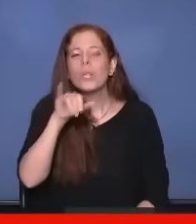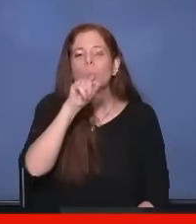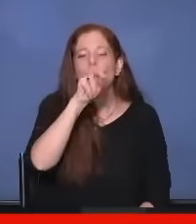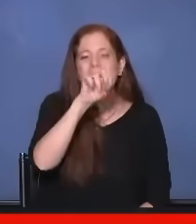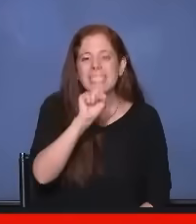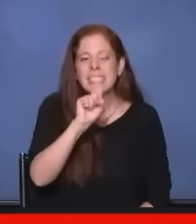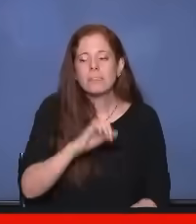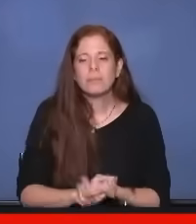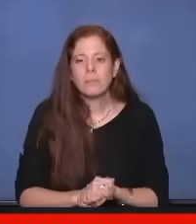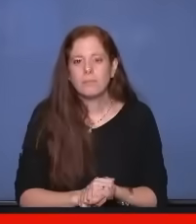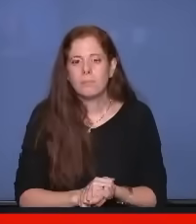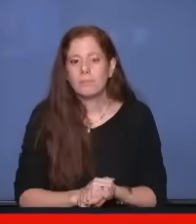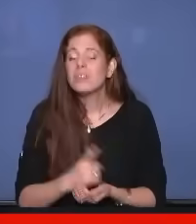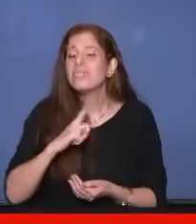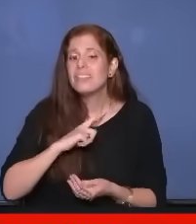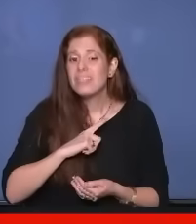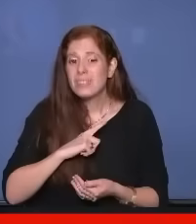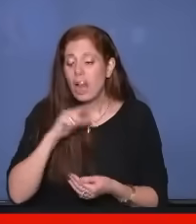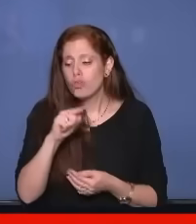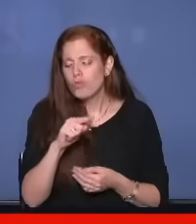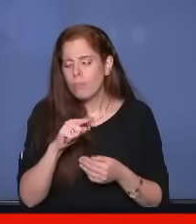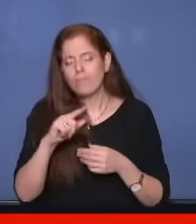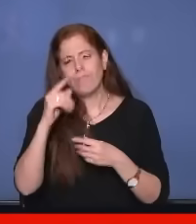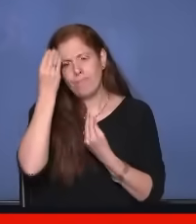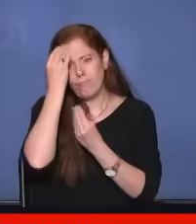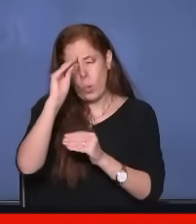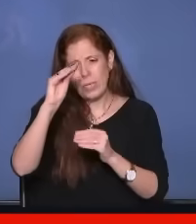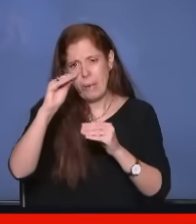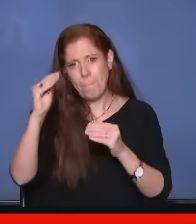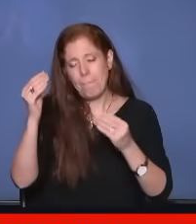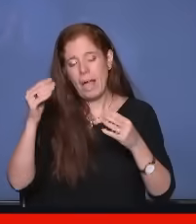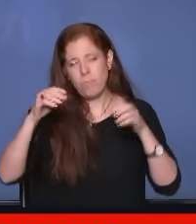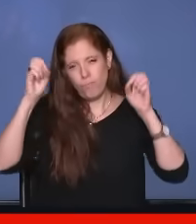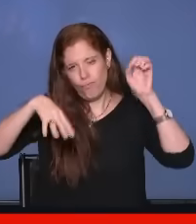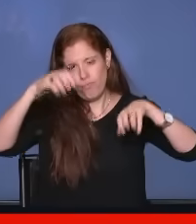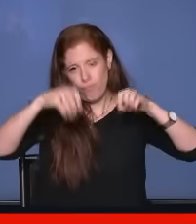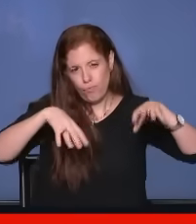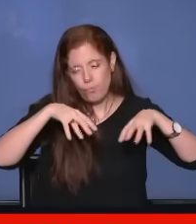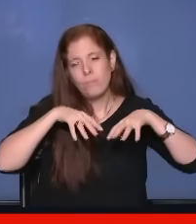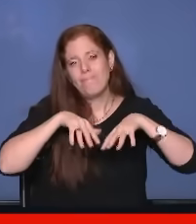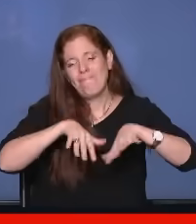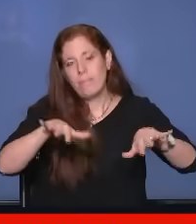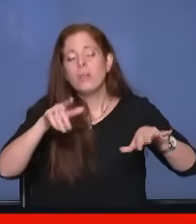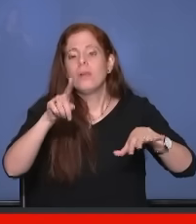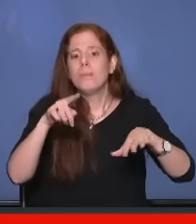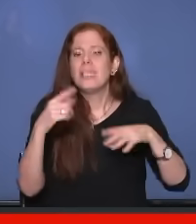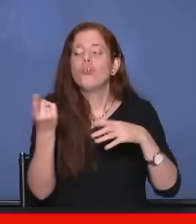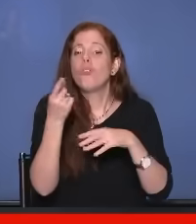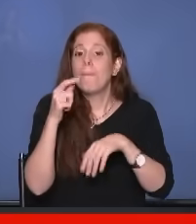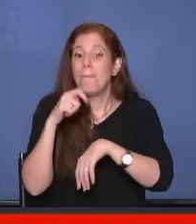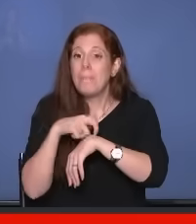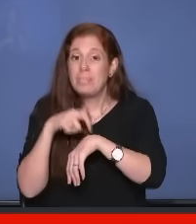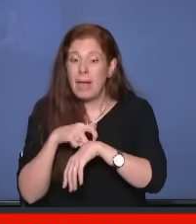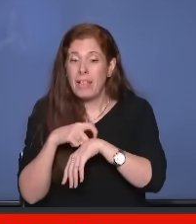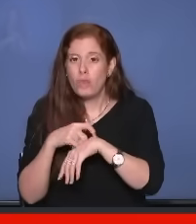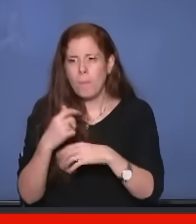ונס צהל פיזר שם קרוזים מהאוויר בהם נכתב אריות ובזמן מלחמה ארנבים